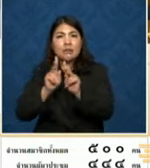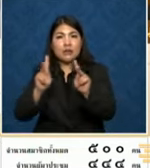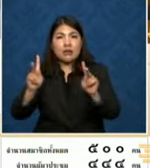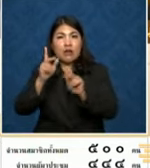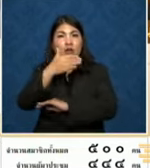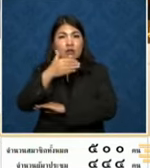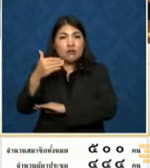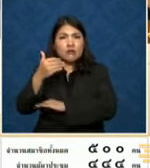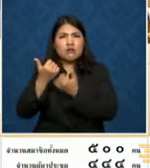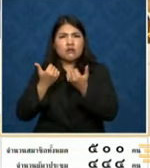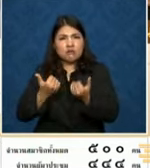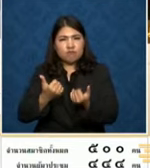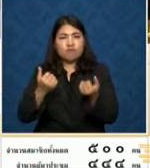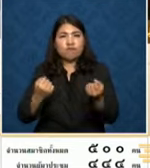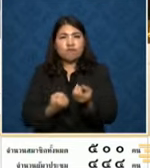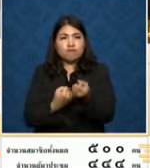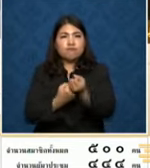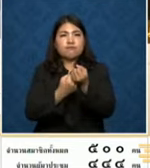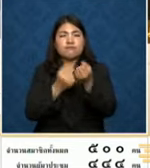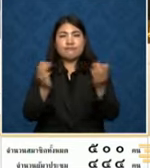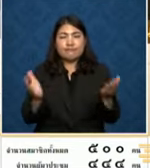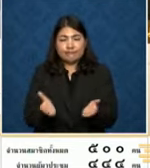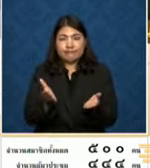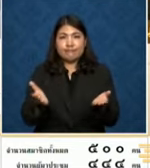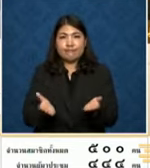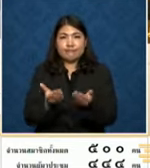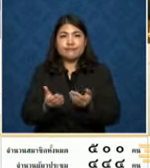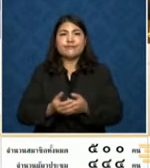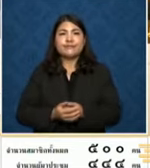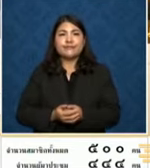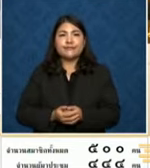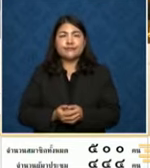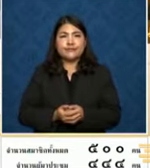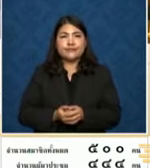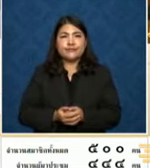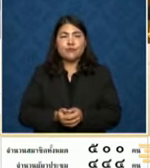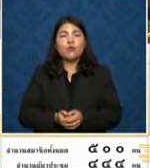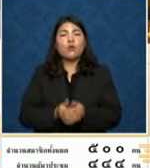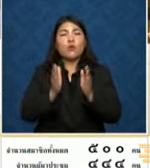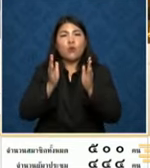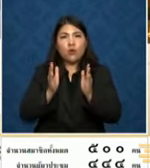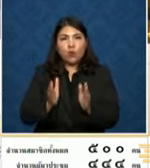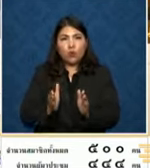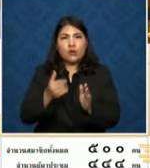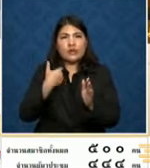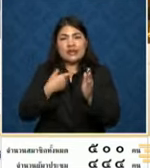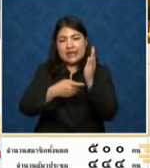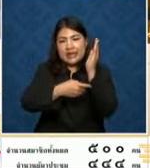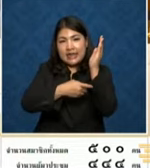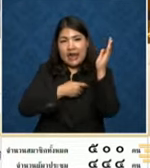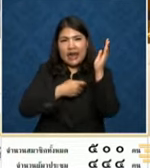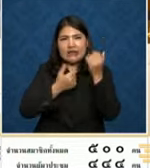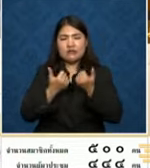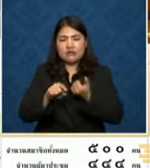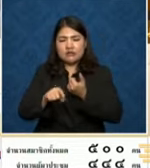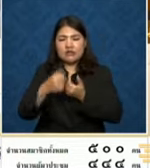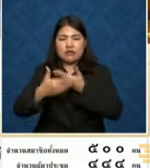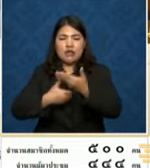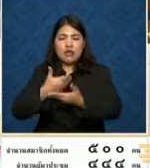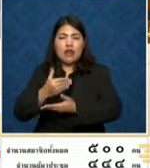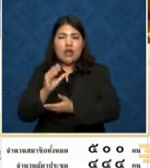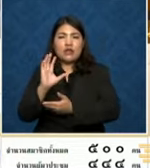ขับเคลื่อนเตรียมความพร้อมตรงนี้ผู้ใช้ยางนะครับโดยเฉพาะตลาดยุโรปเข